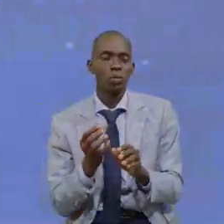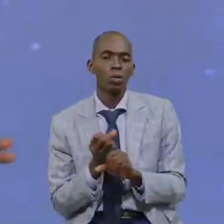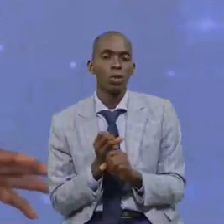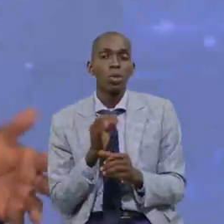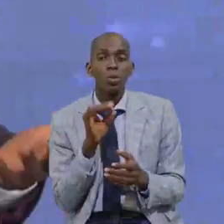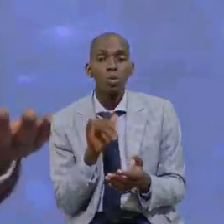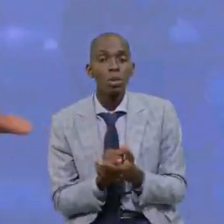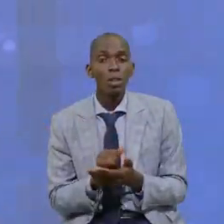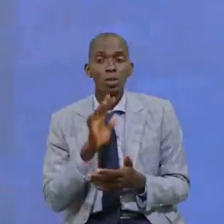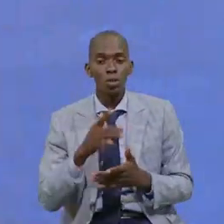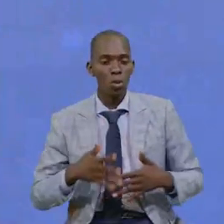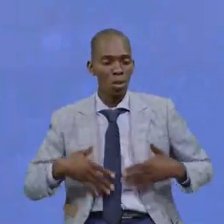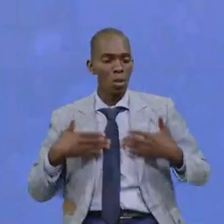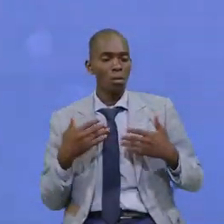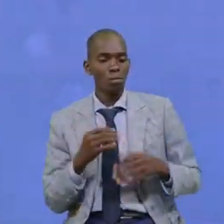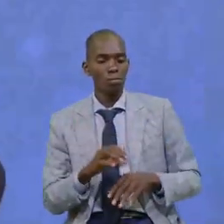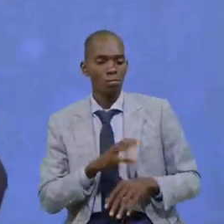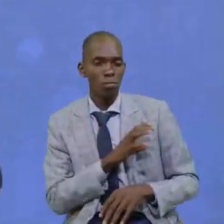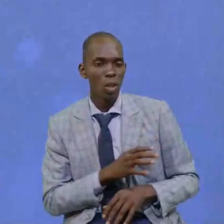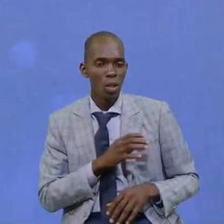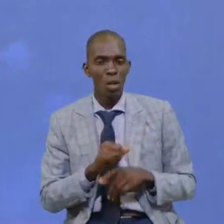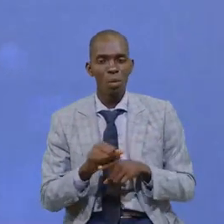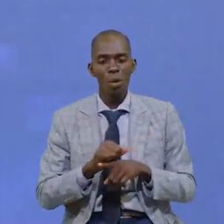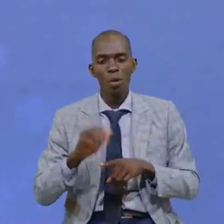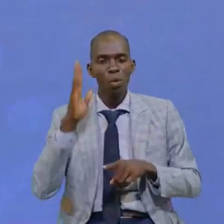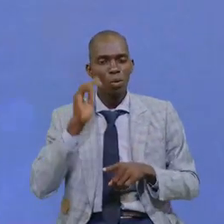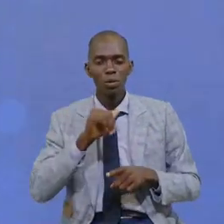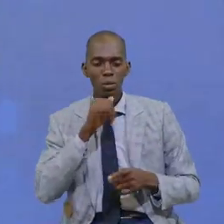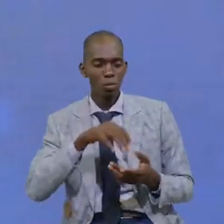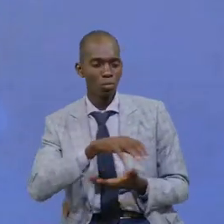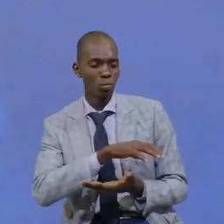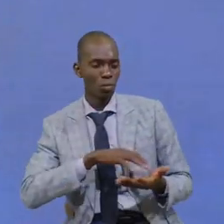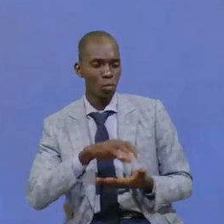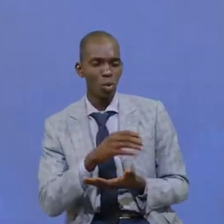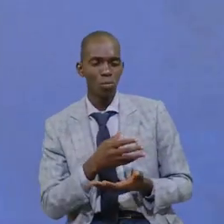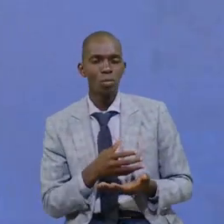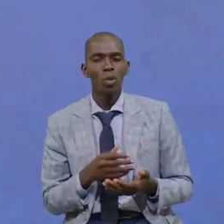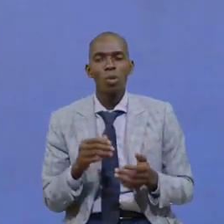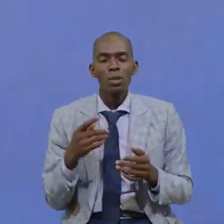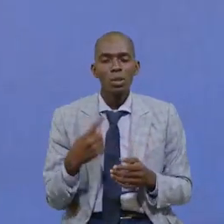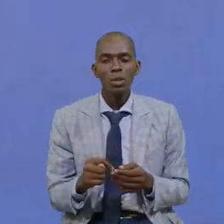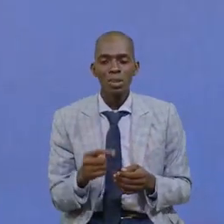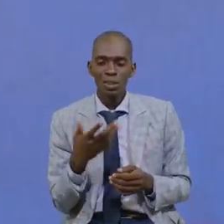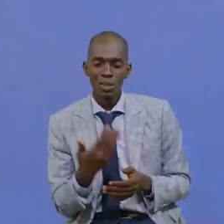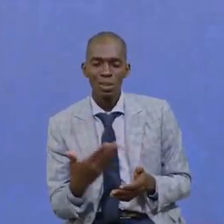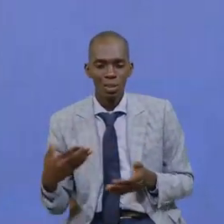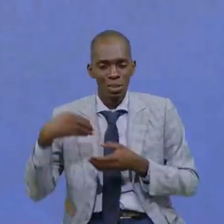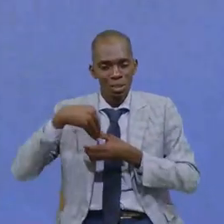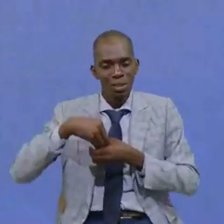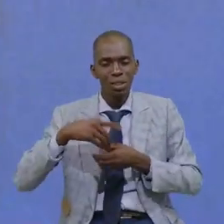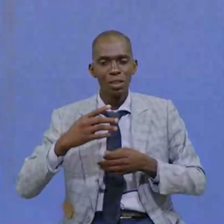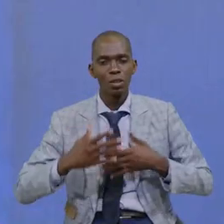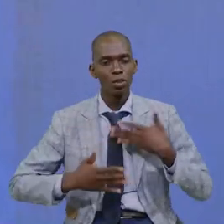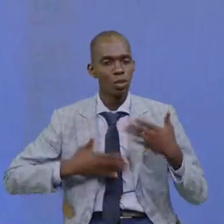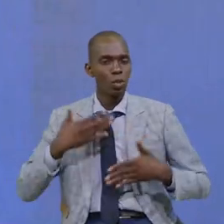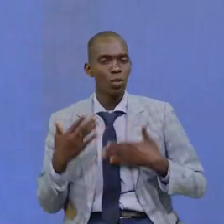afin que votre style de vie, vos pratiques ne contaminent pas le contenu, l'huile,